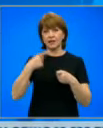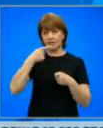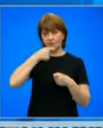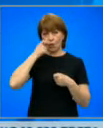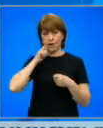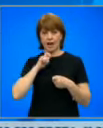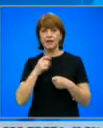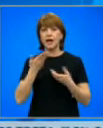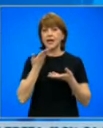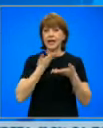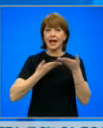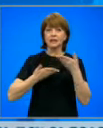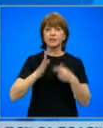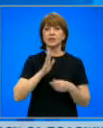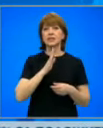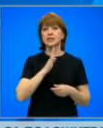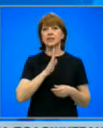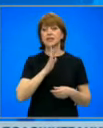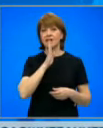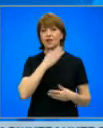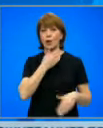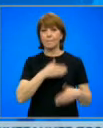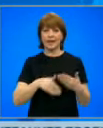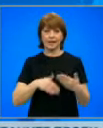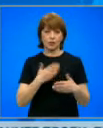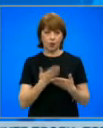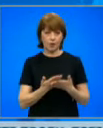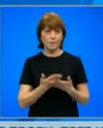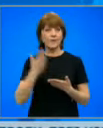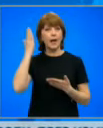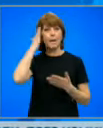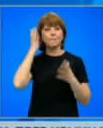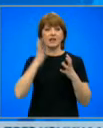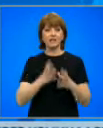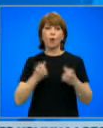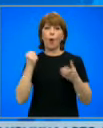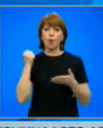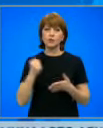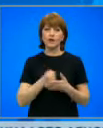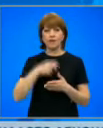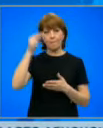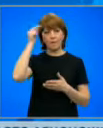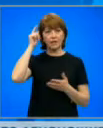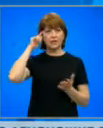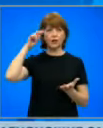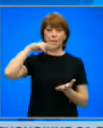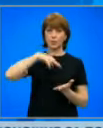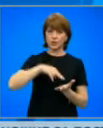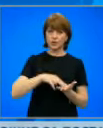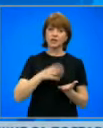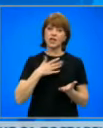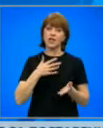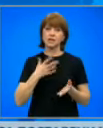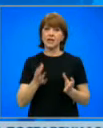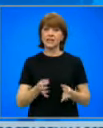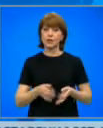двустранните разговори с Република Северна Македония. Според Петков, правителството отстоява българските позиции и за първи път има сериозна